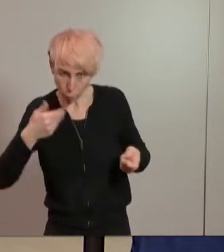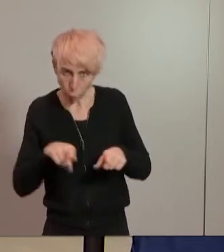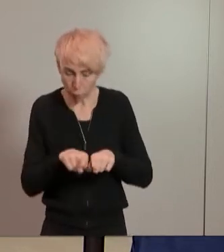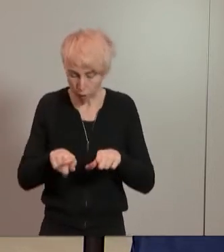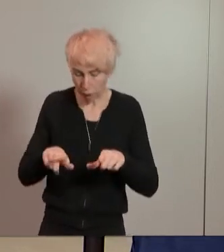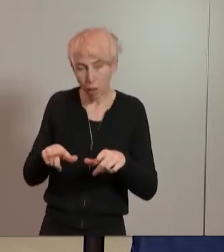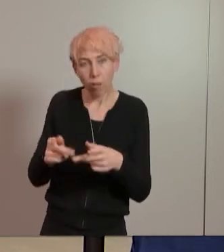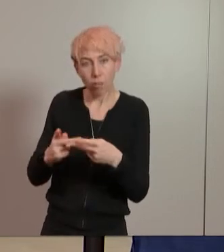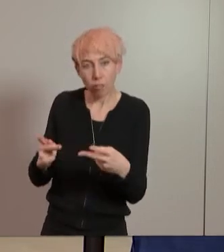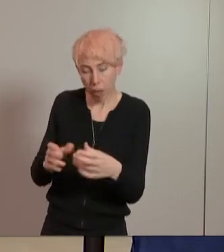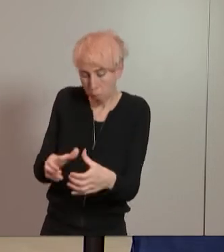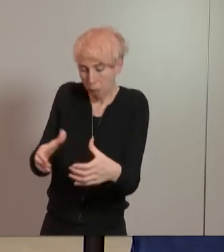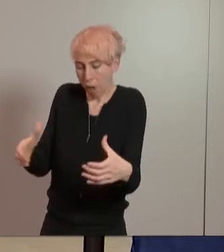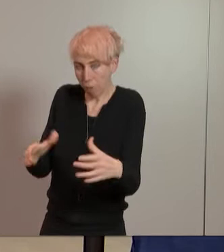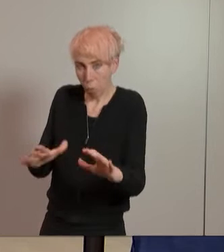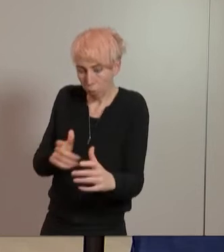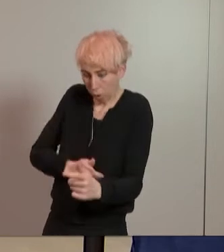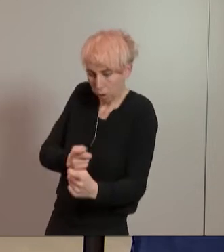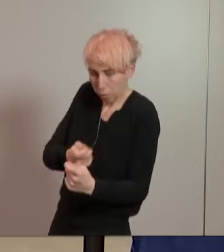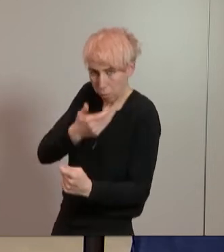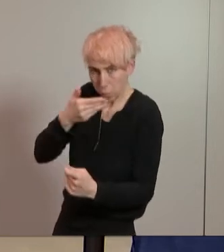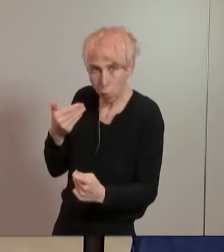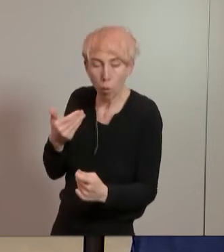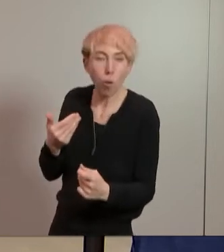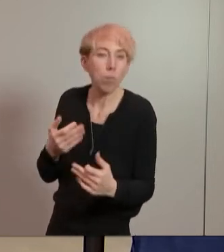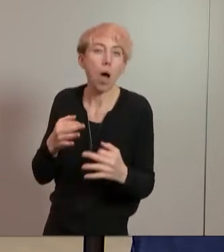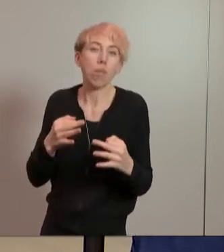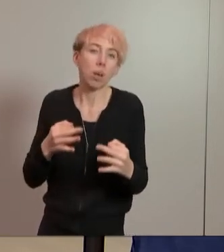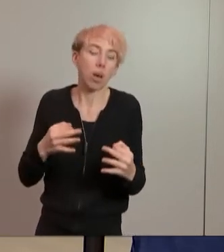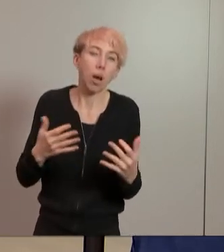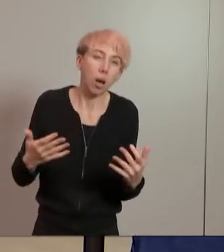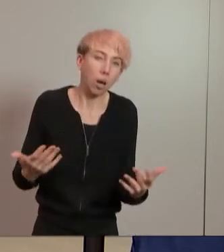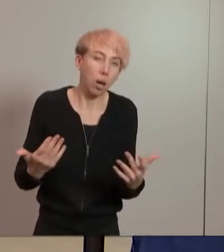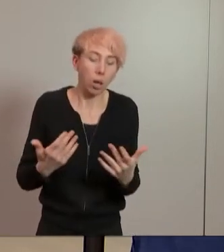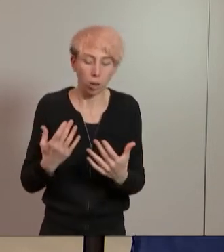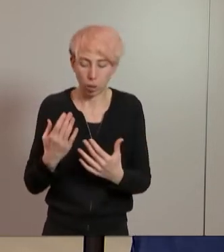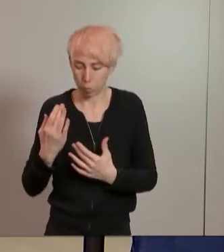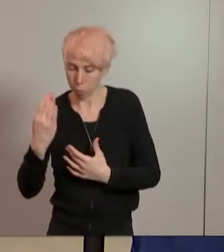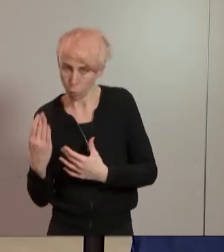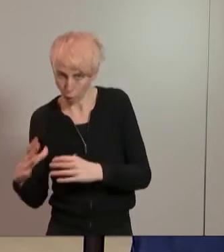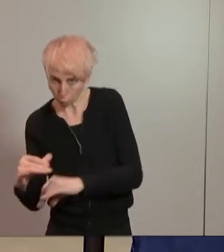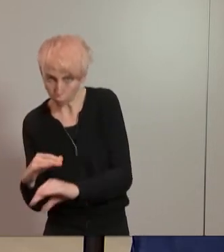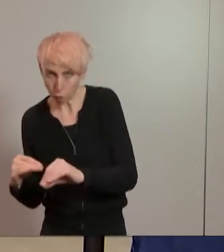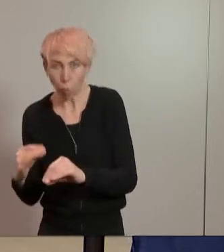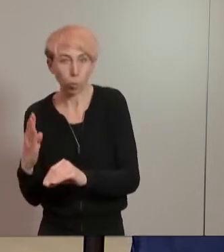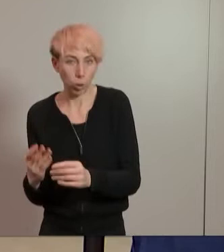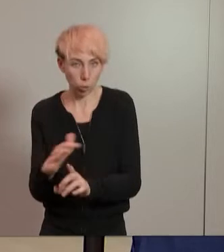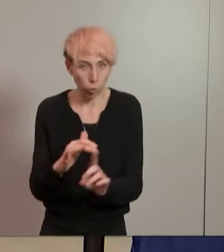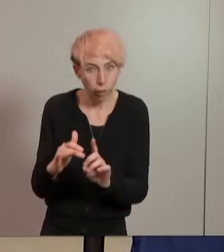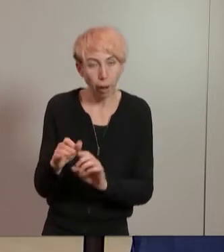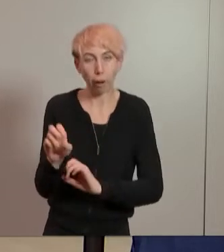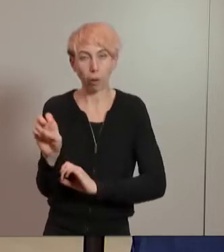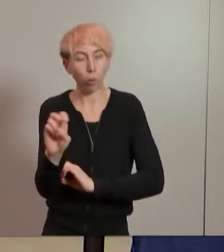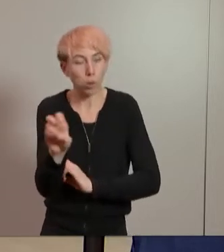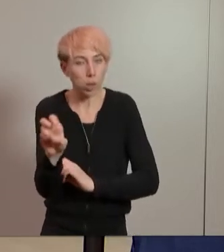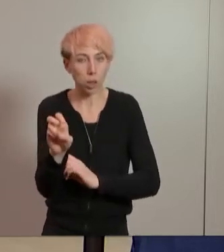population rosséenne, que ce soit pour ces questions, les besoins de la population en matière sociale, en matière écologique,